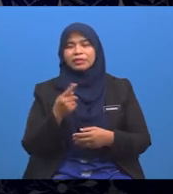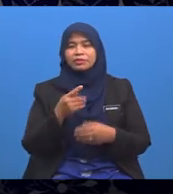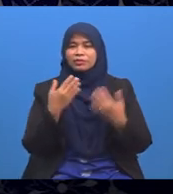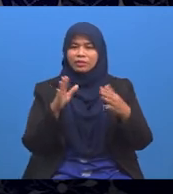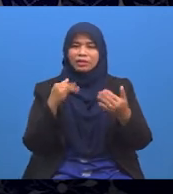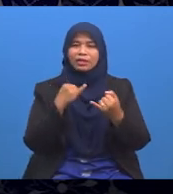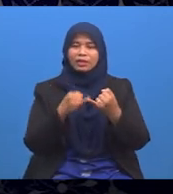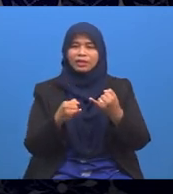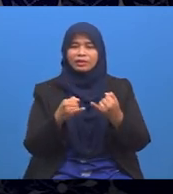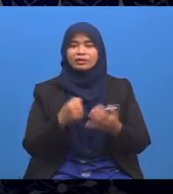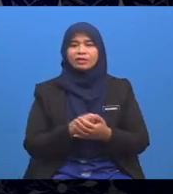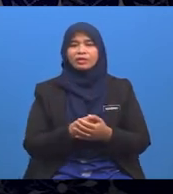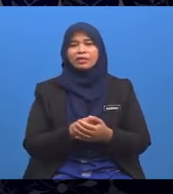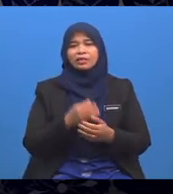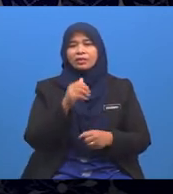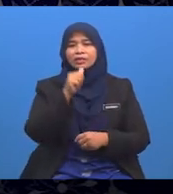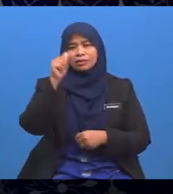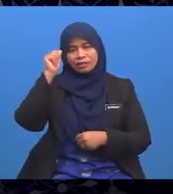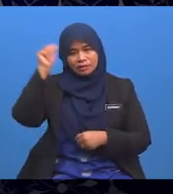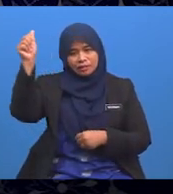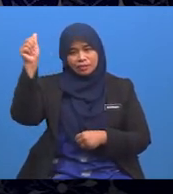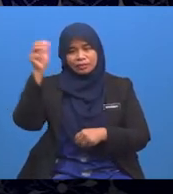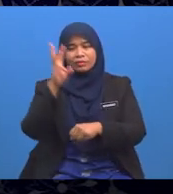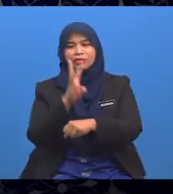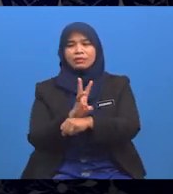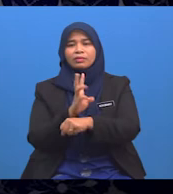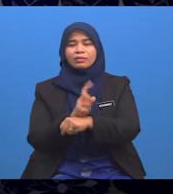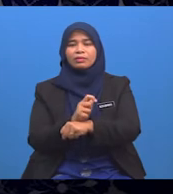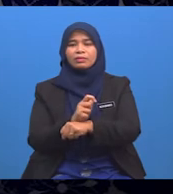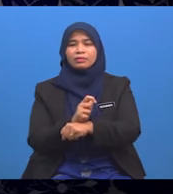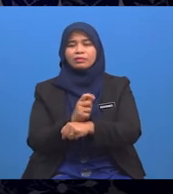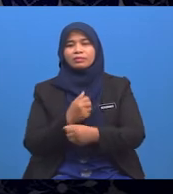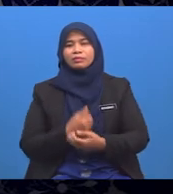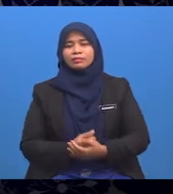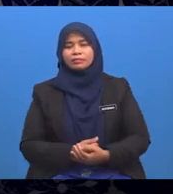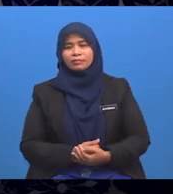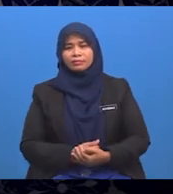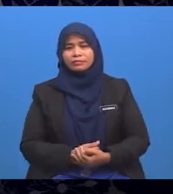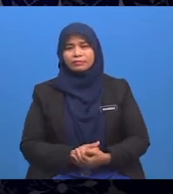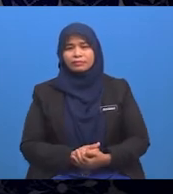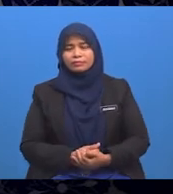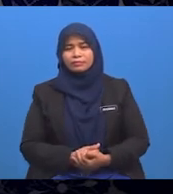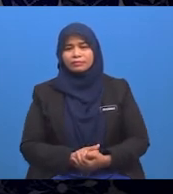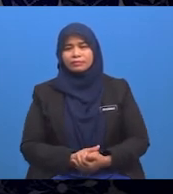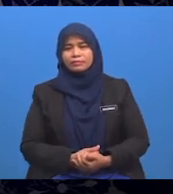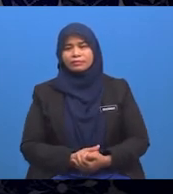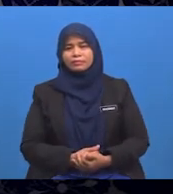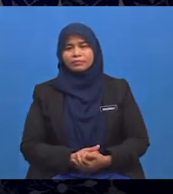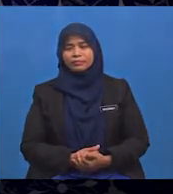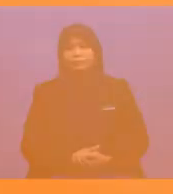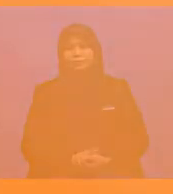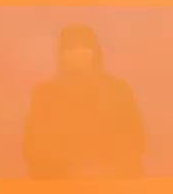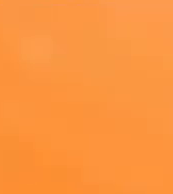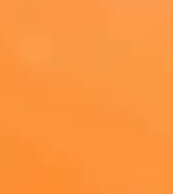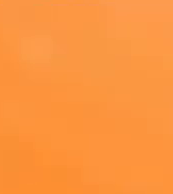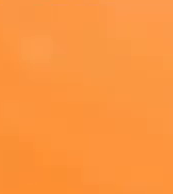penghujung siaran. Wabillahi taufik wal hidayah. Wassalamualaikum warahmatullahi taala wabarakatuh.